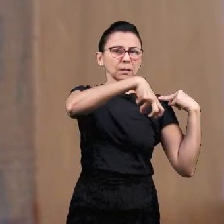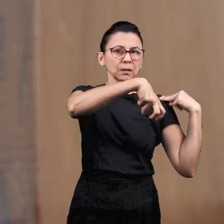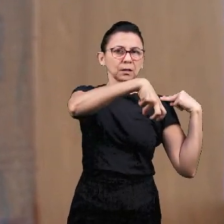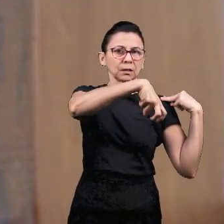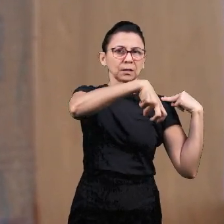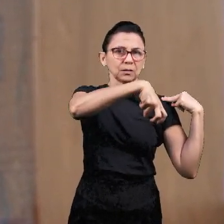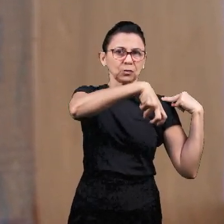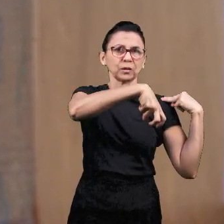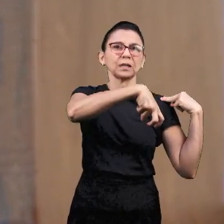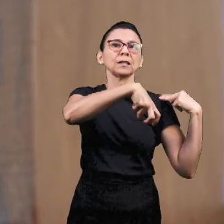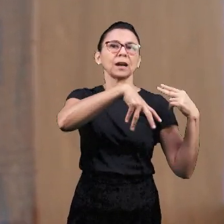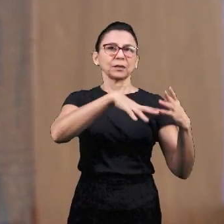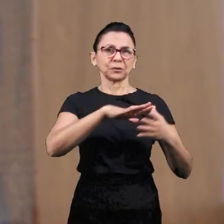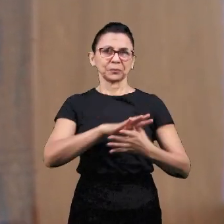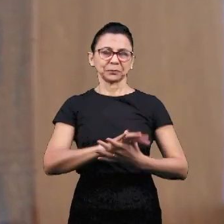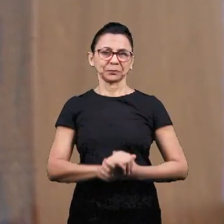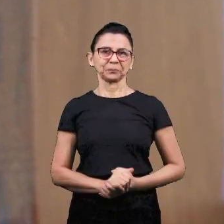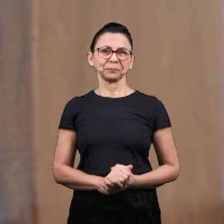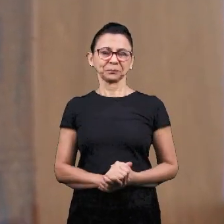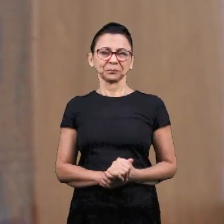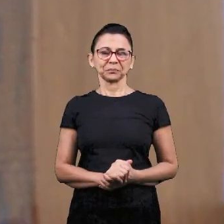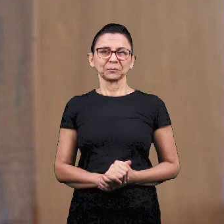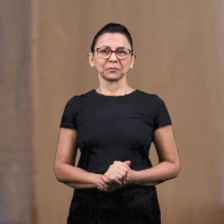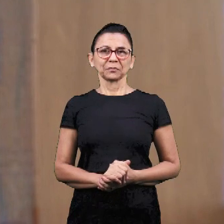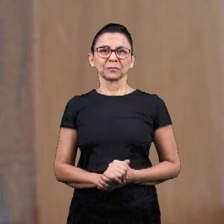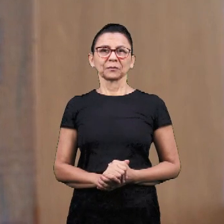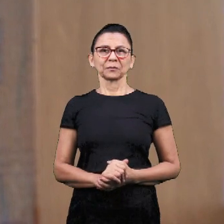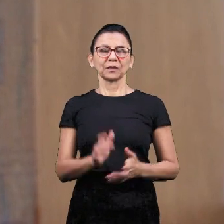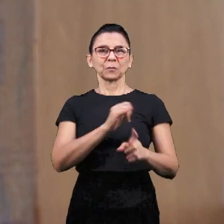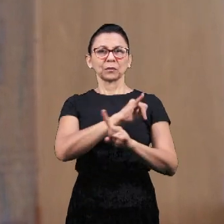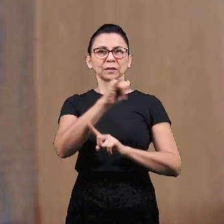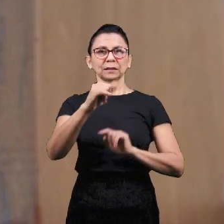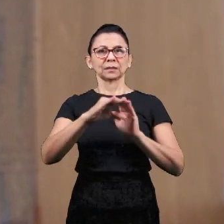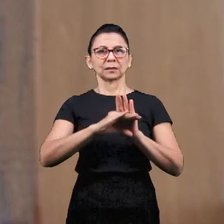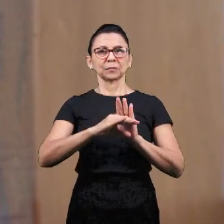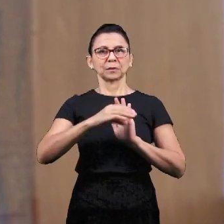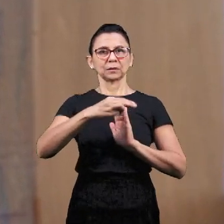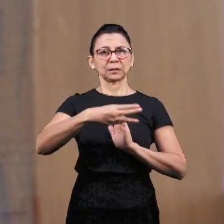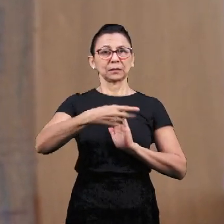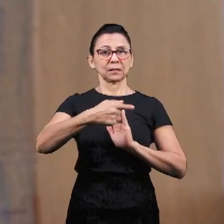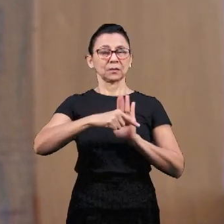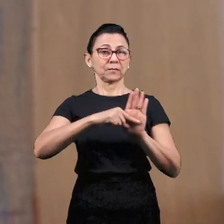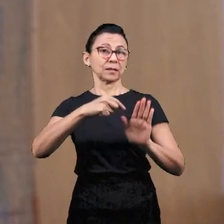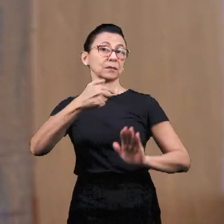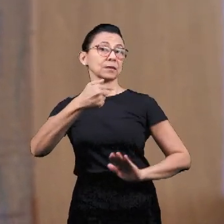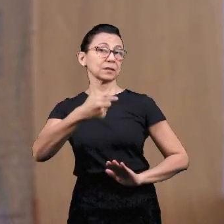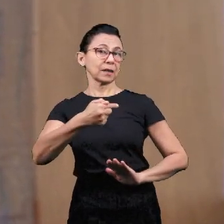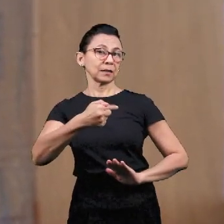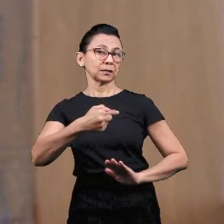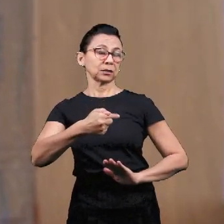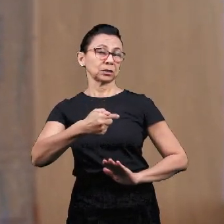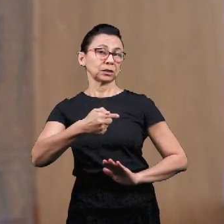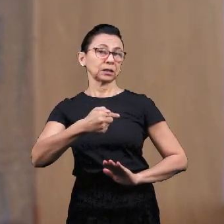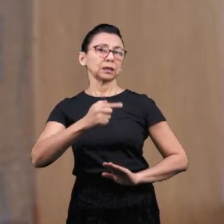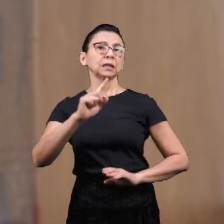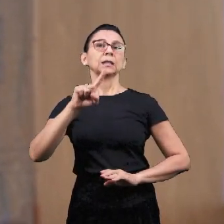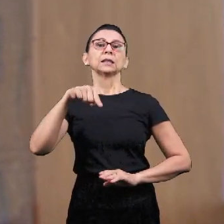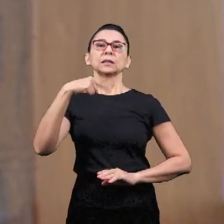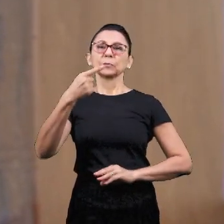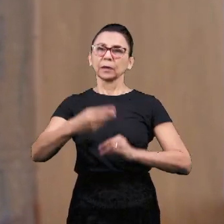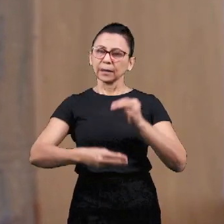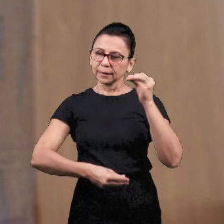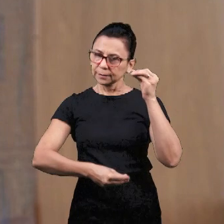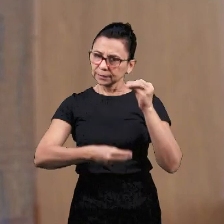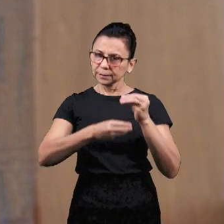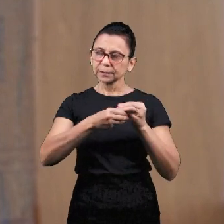dans la prophétie au chapitre 37, verset 7 de la Genèse. Et après, on complète en disant, de cette